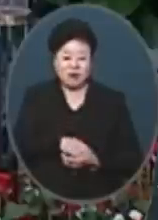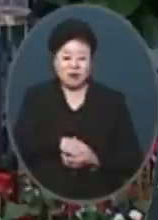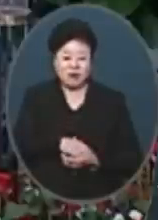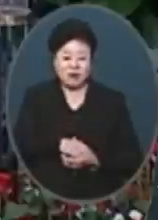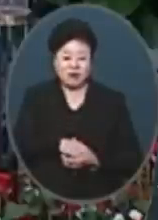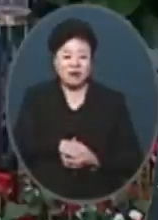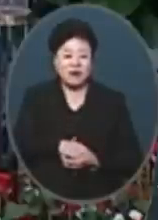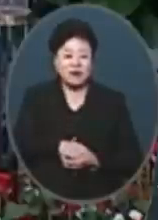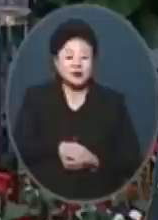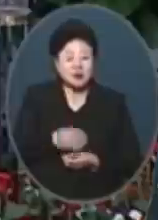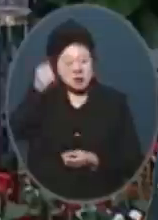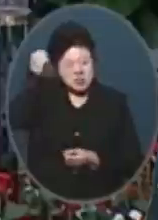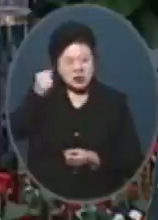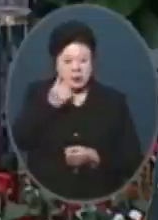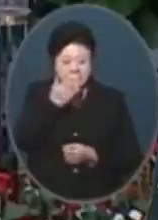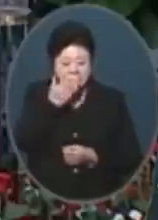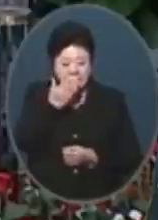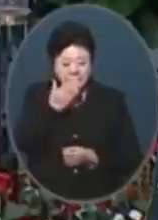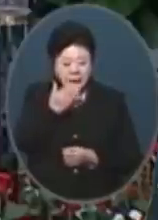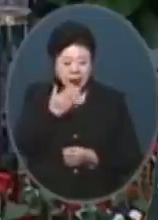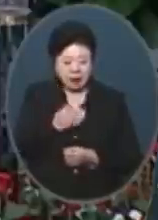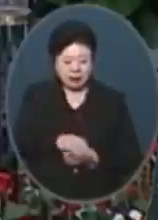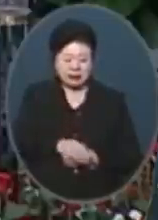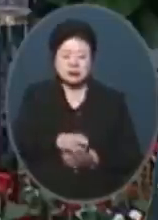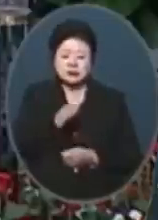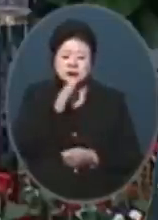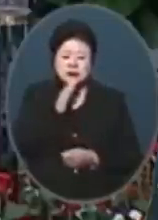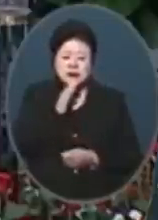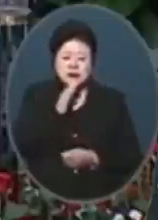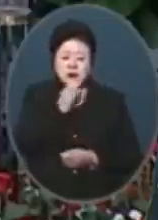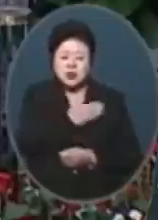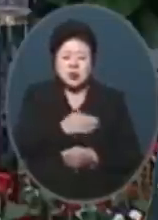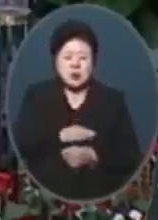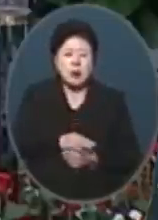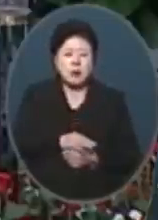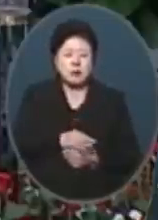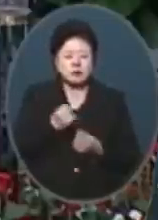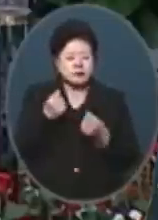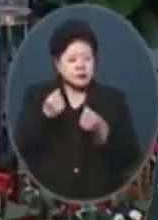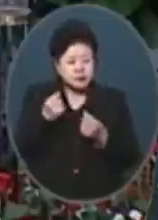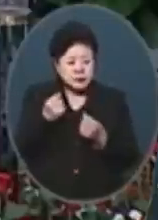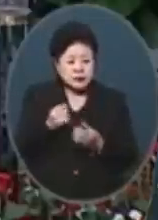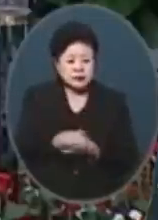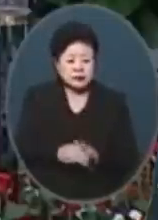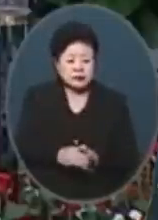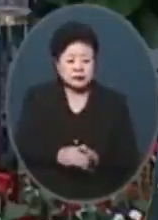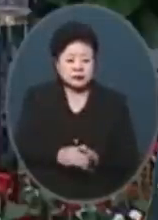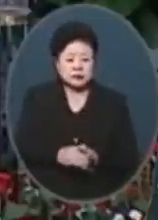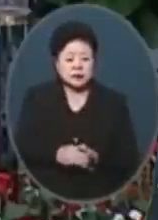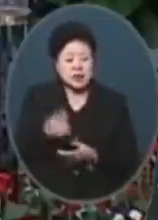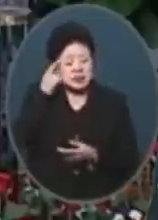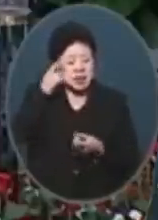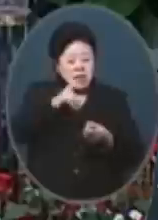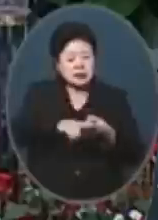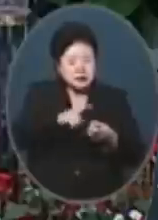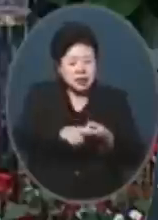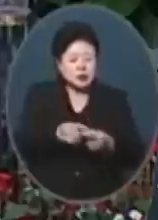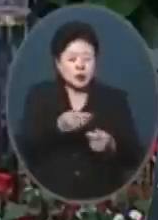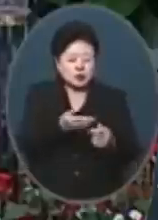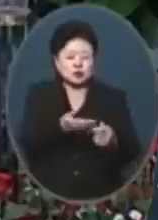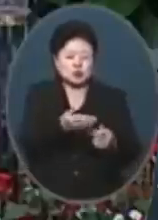높았습니다. 생각한 이처럼 우리 신체 기능에 영향을